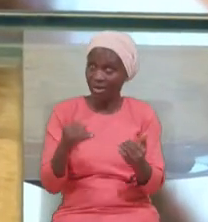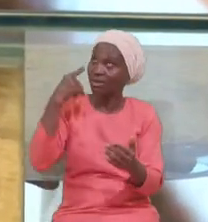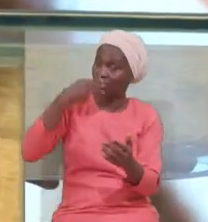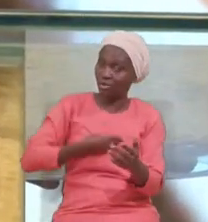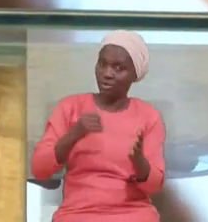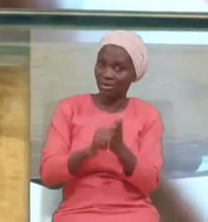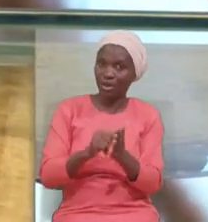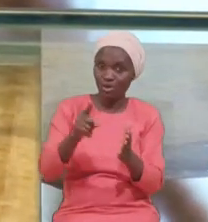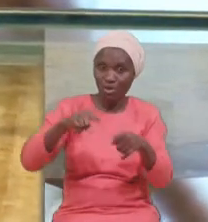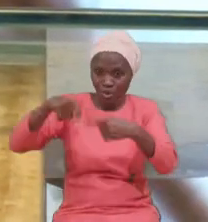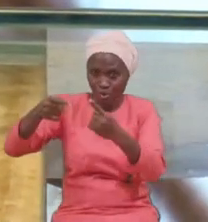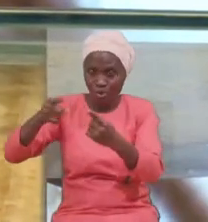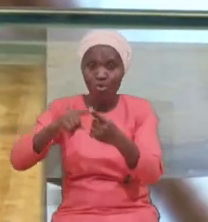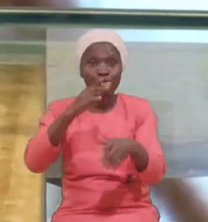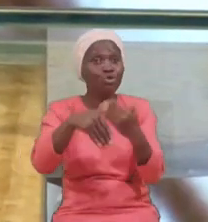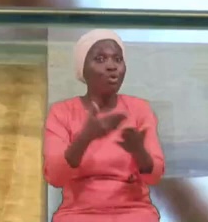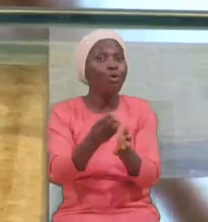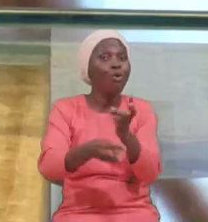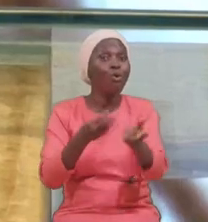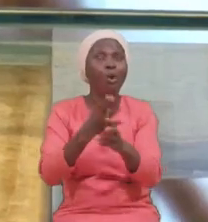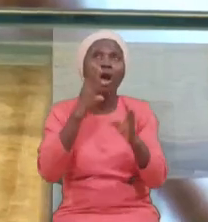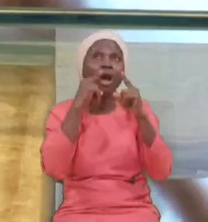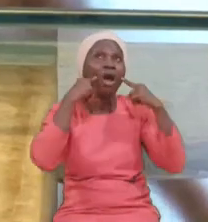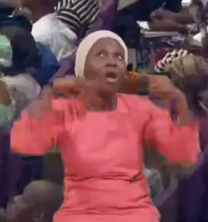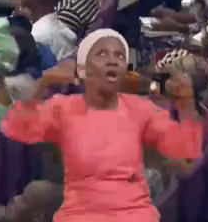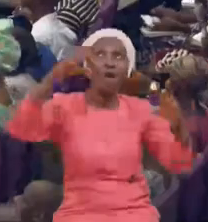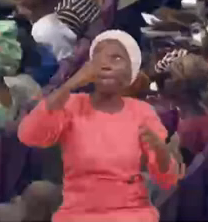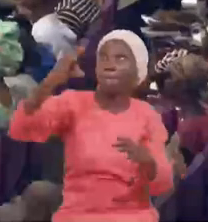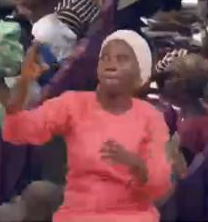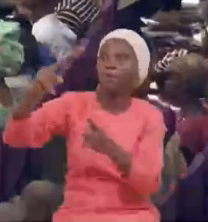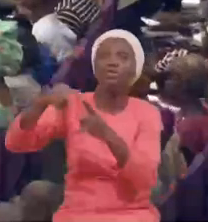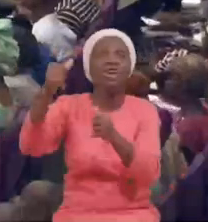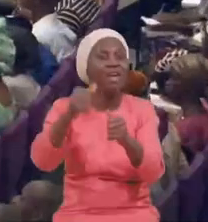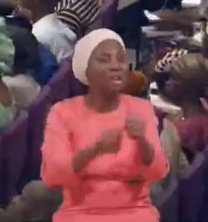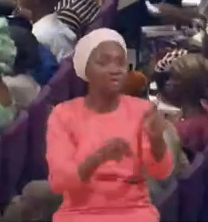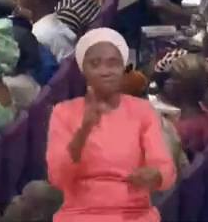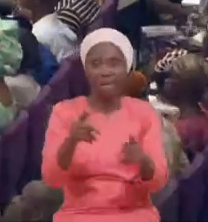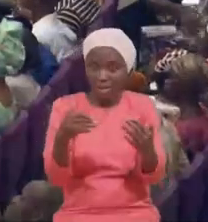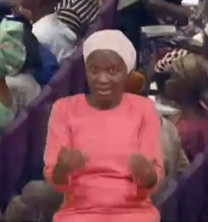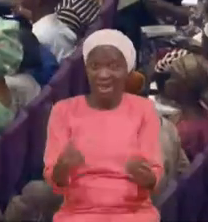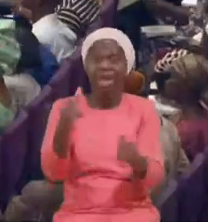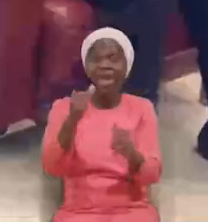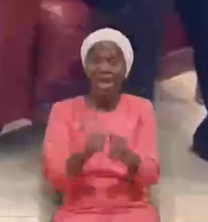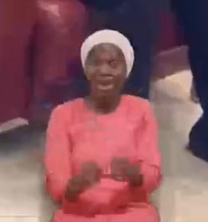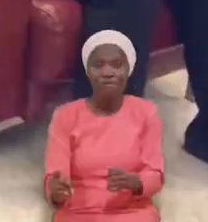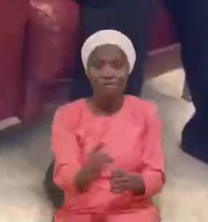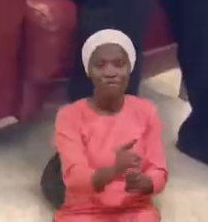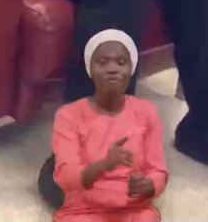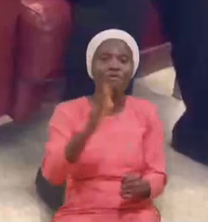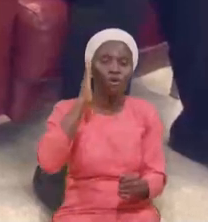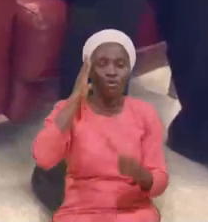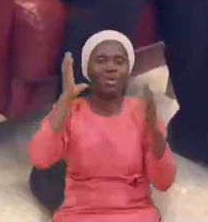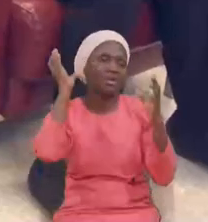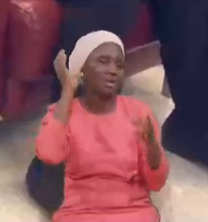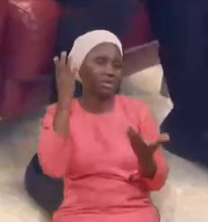de ne pas en parler. Il a dit maintenant, allez partout le monde et prêchez la bonne nouvelle à toute la création. Maintenant, tout le monde doit l'apprendre. Tout le